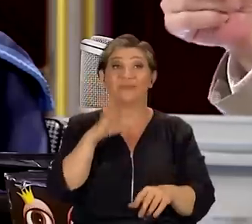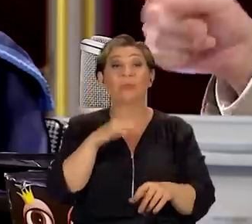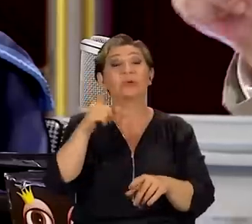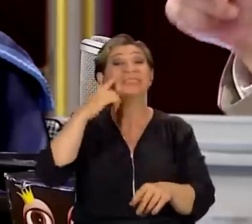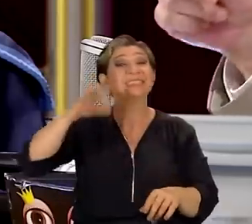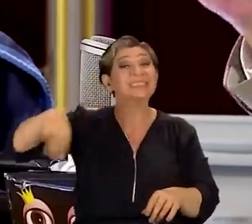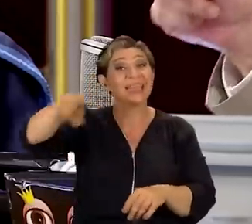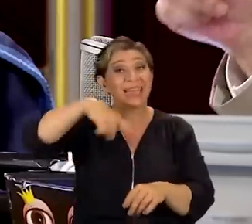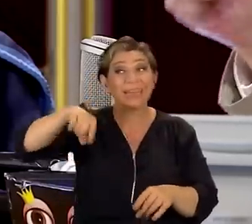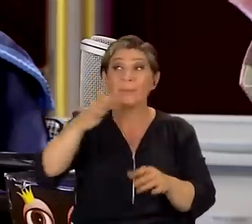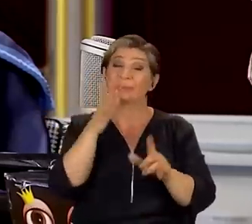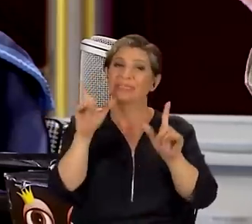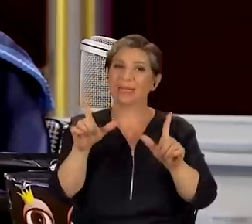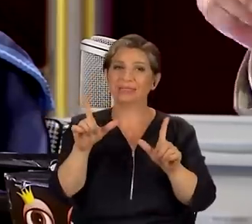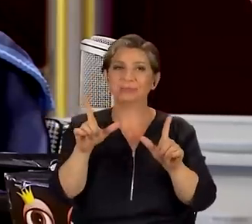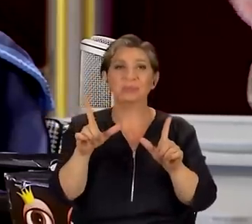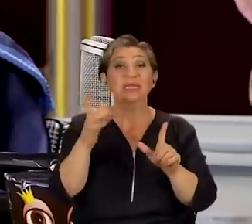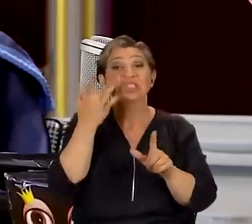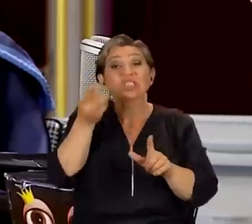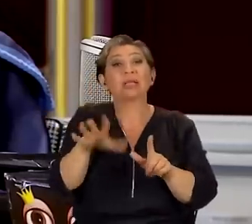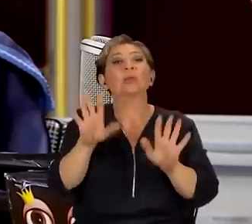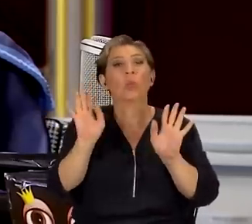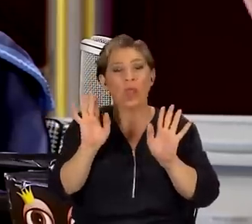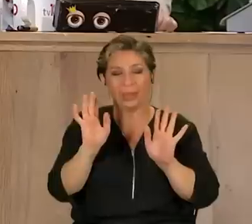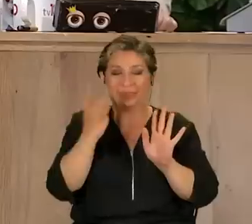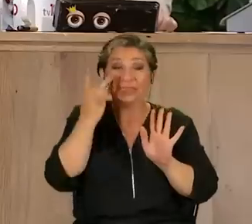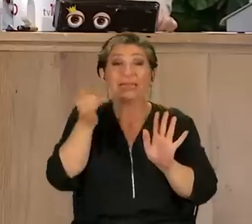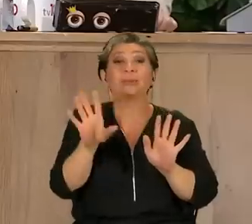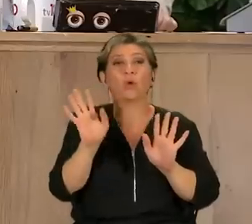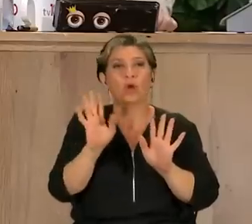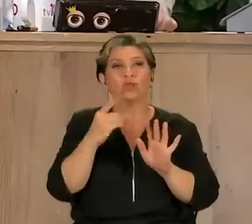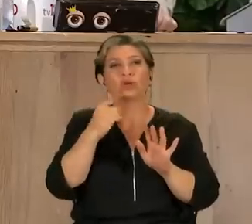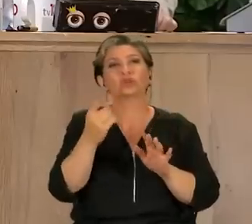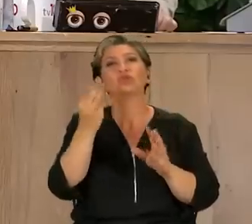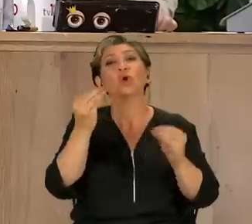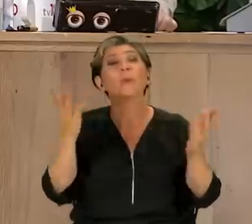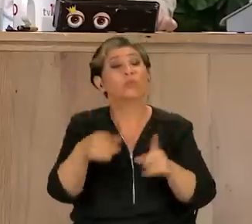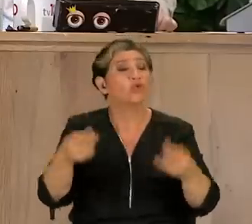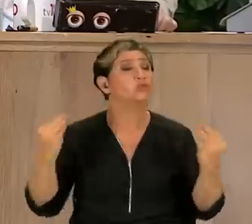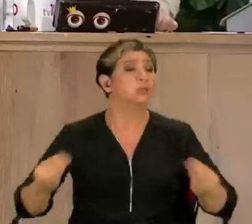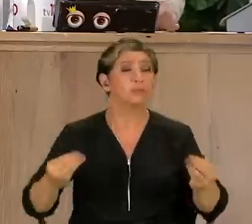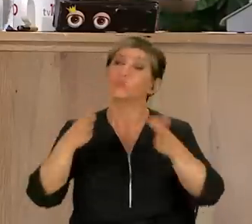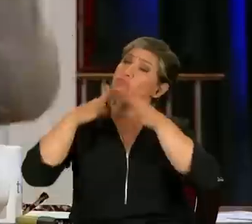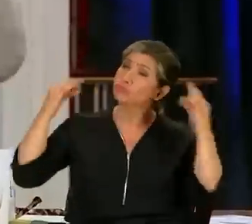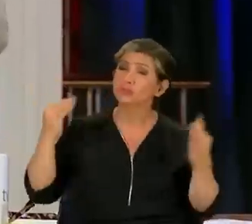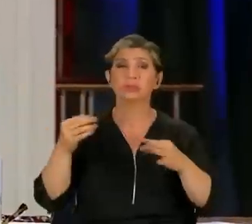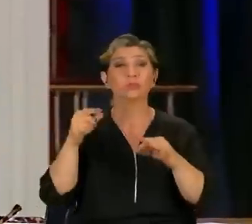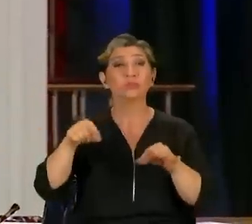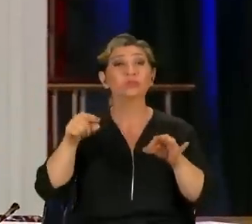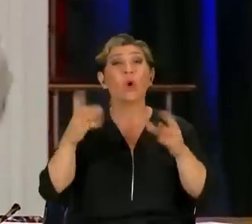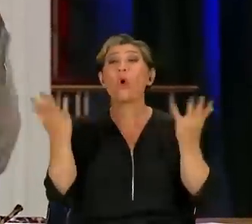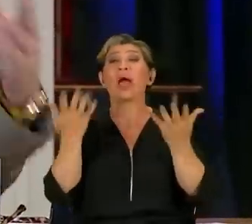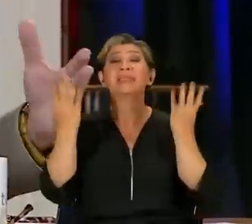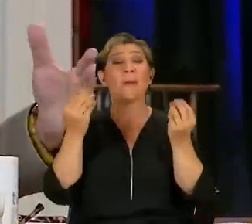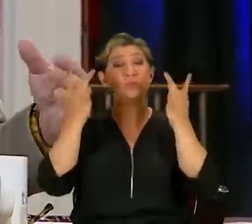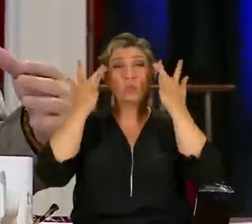Bu insanların bunu bilmesi lazım. Çoğunlukla çaktırmıyorlar. Çaktırmıyor. Diyor ki çok met ediyor. Burada diyor çok mutluyuz diyor. Burası diyor